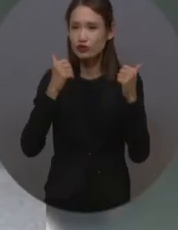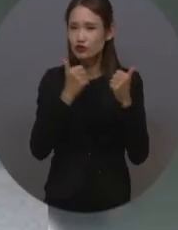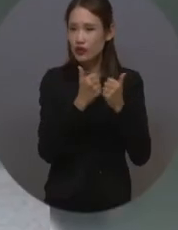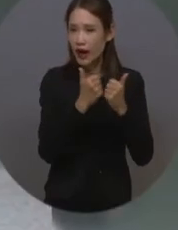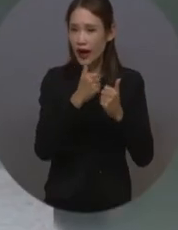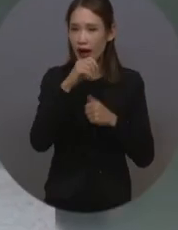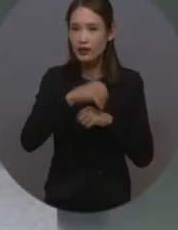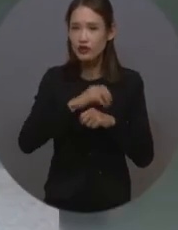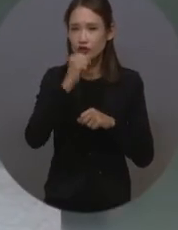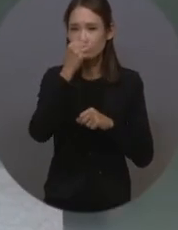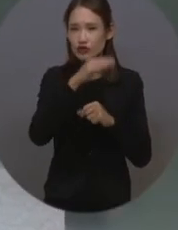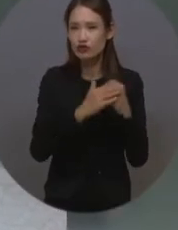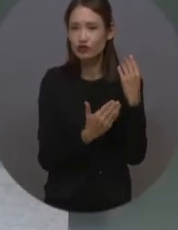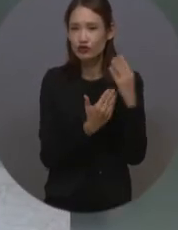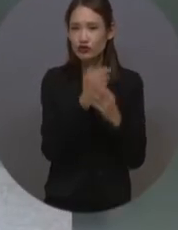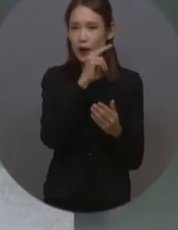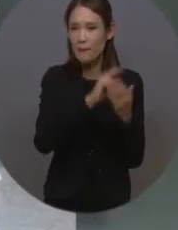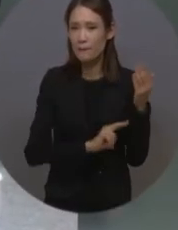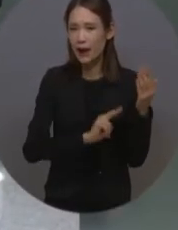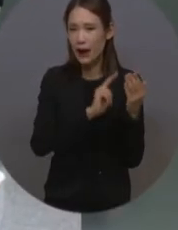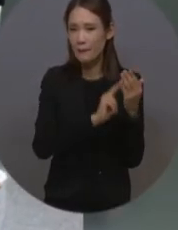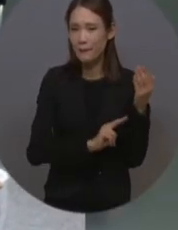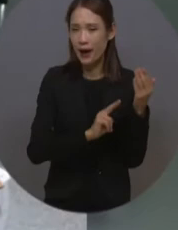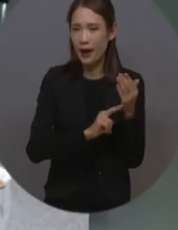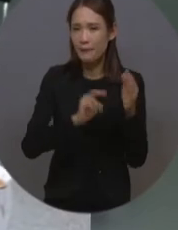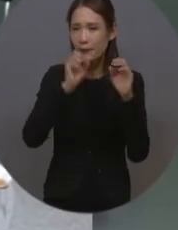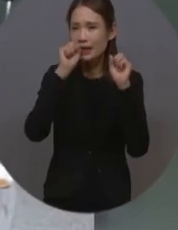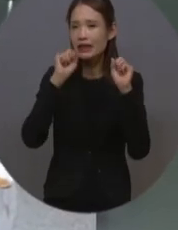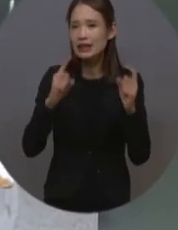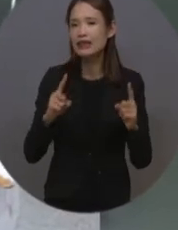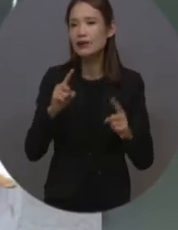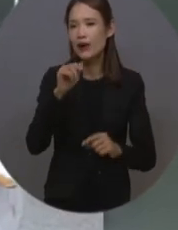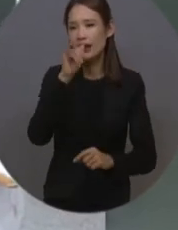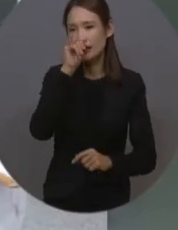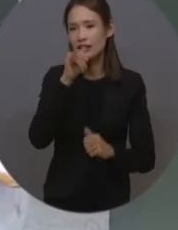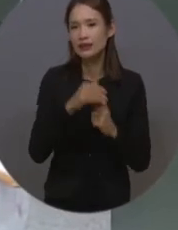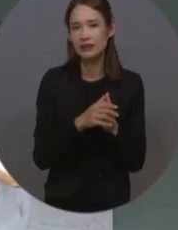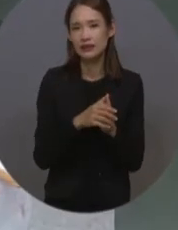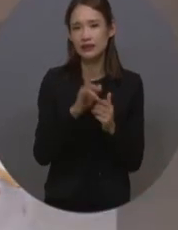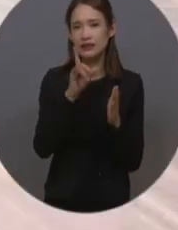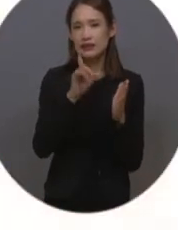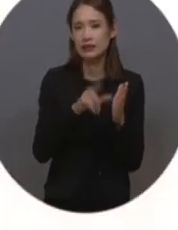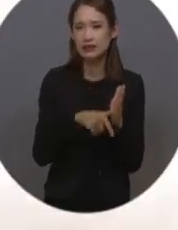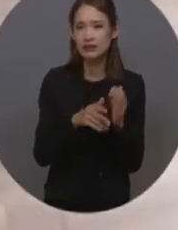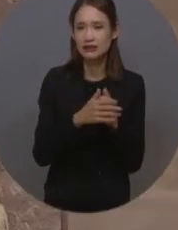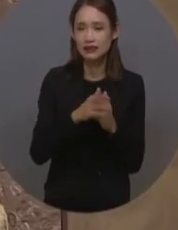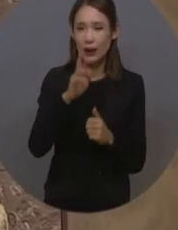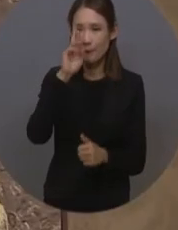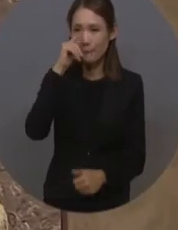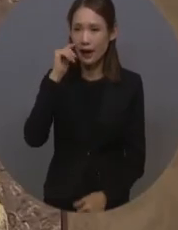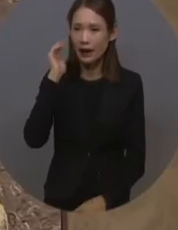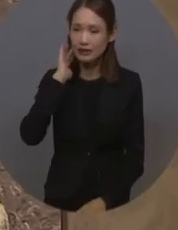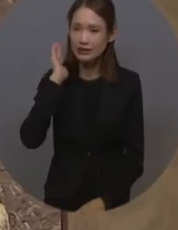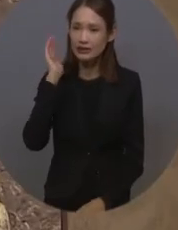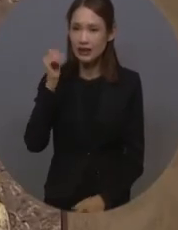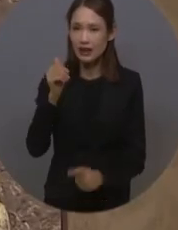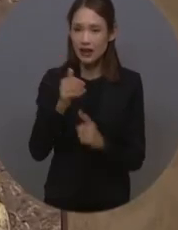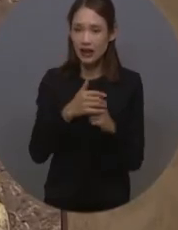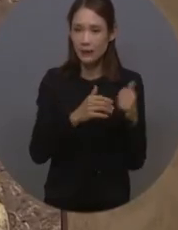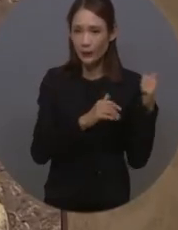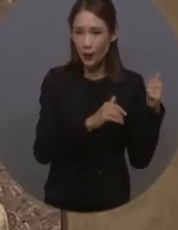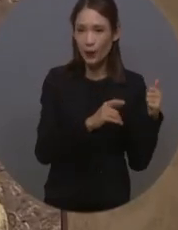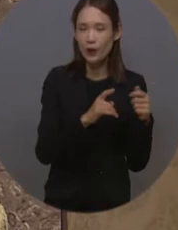구두 판매를 하는 그 기회가 있었었어요. 예. 그때 당시에 이제 박근혜 후보하고 같이 맞붙어서